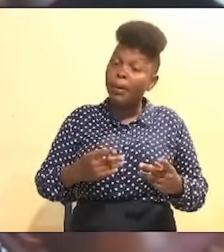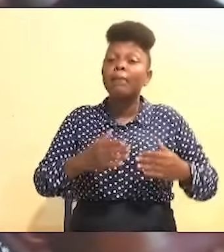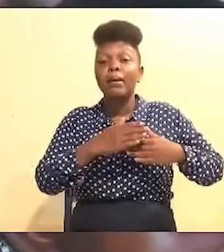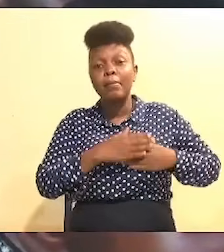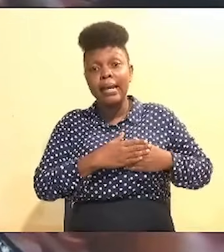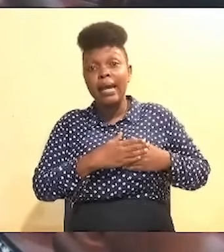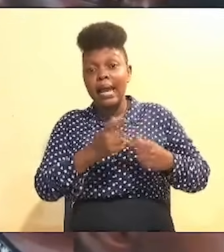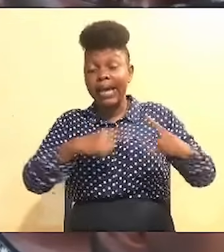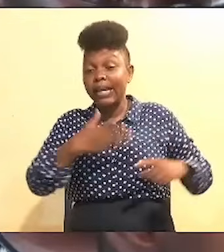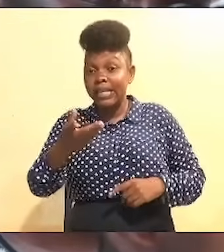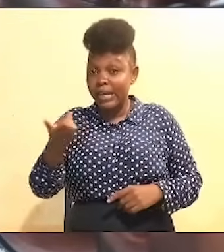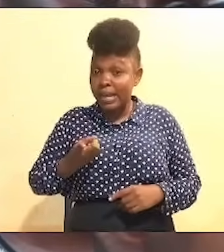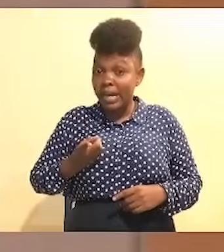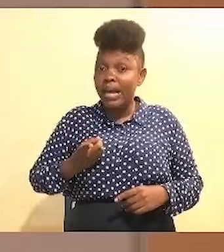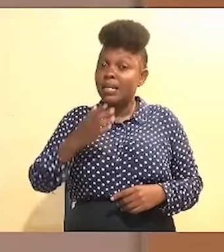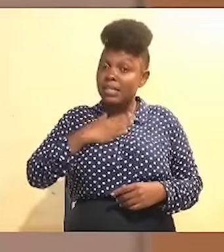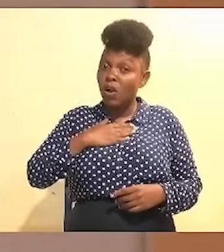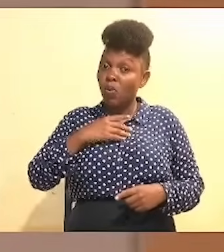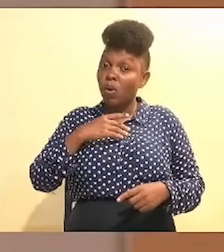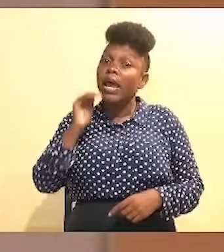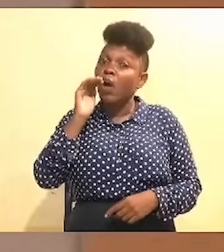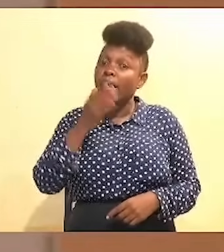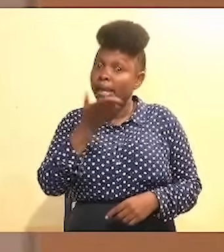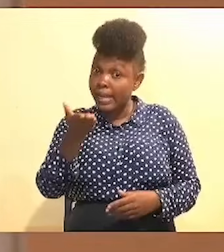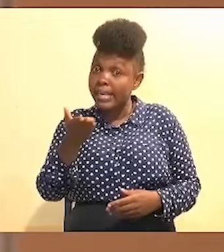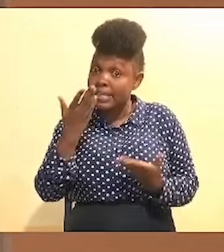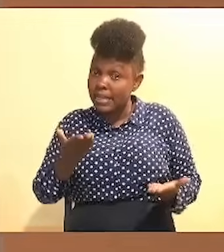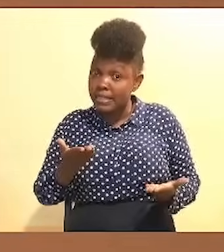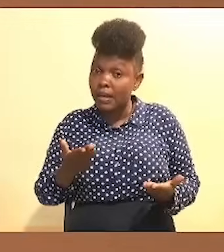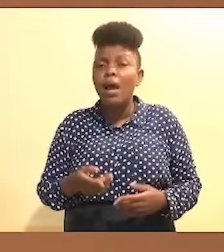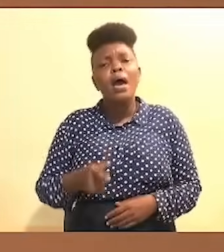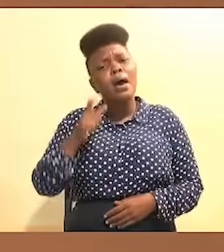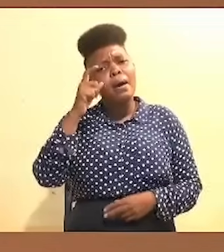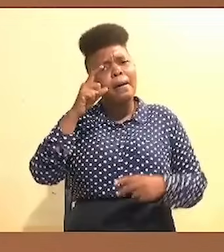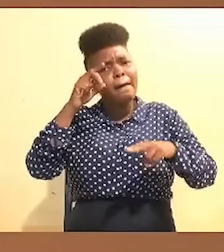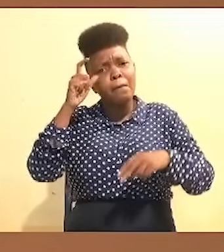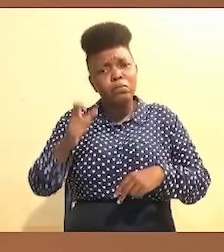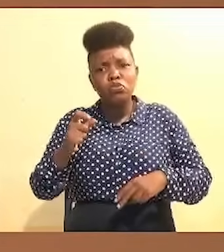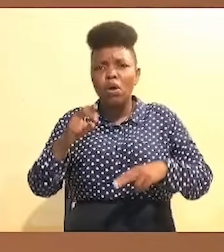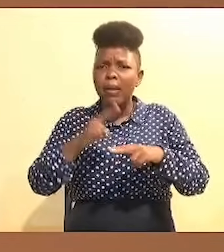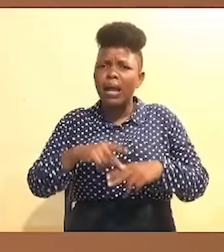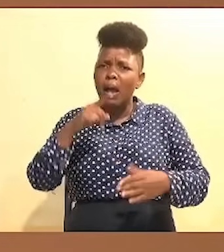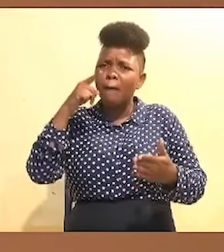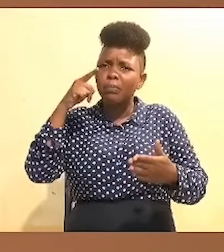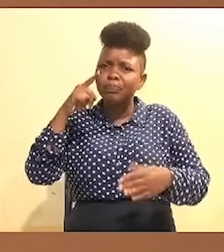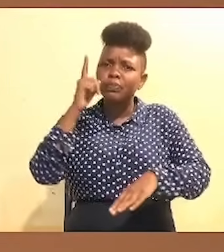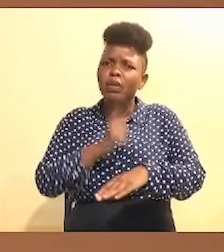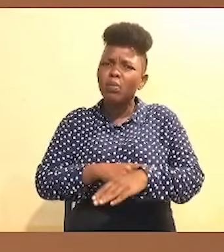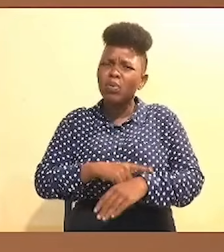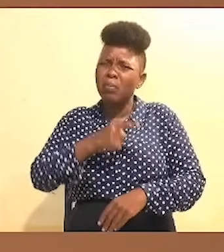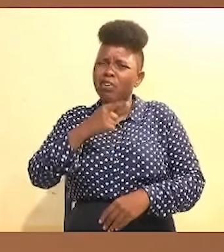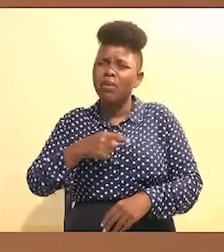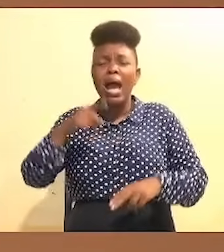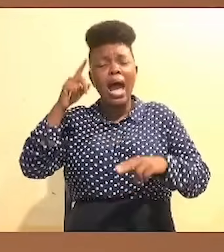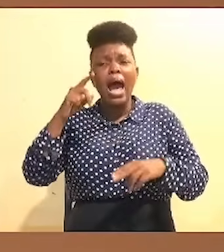mimi siongei nao maana wao kazi yao ni kutulea sisi. Mimi naongea na nyie dada zangu. Mtu amekaa muda mrefu hajakutumia neno na kupenda.